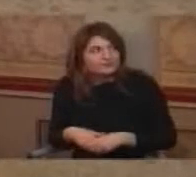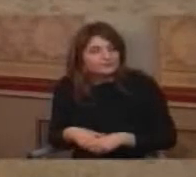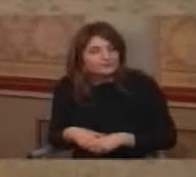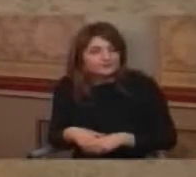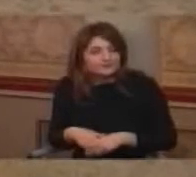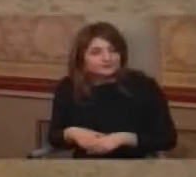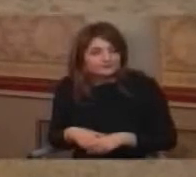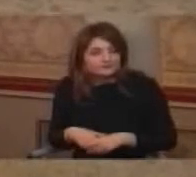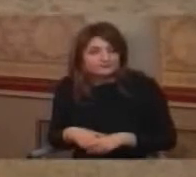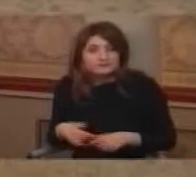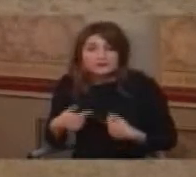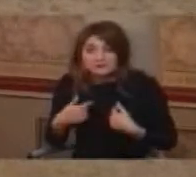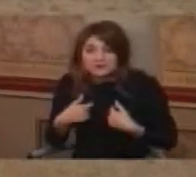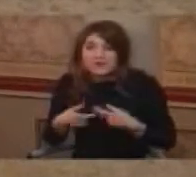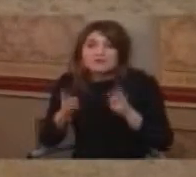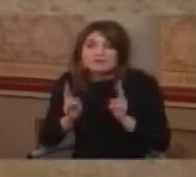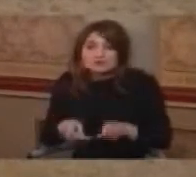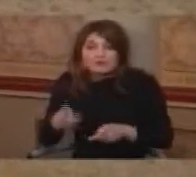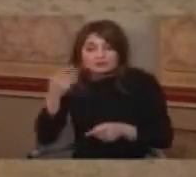Možemo biti zadovoljni